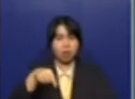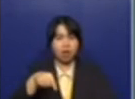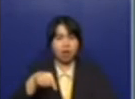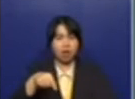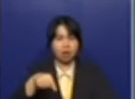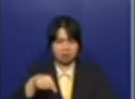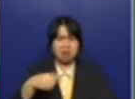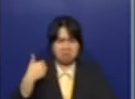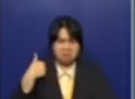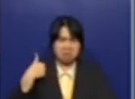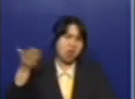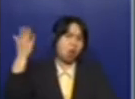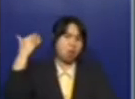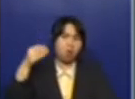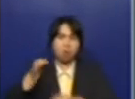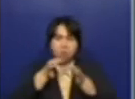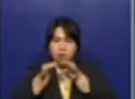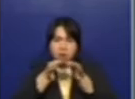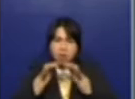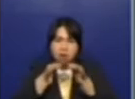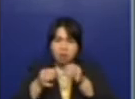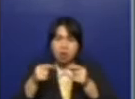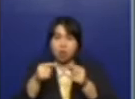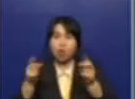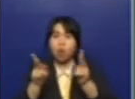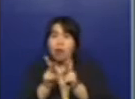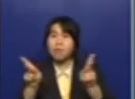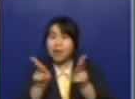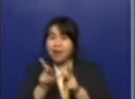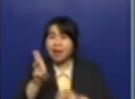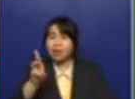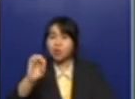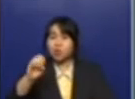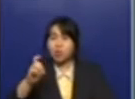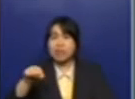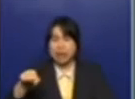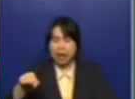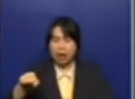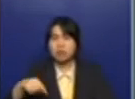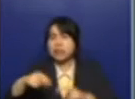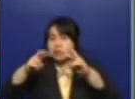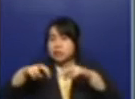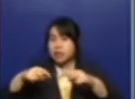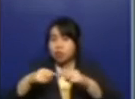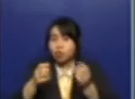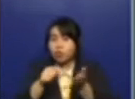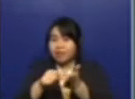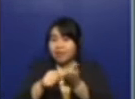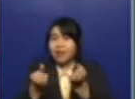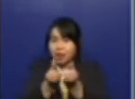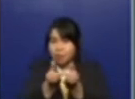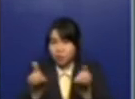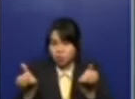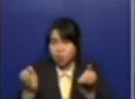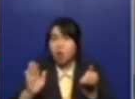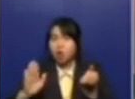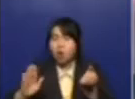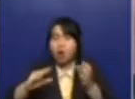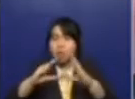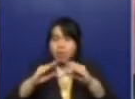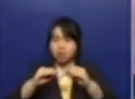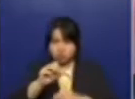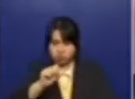ไปชี้แจงในคณะกรรมการวิสามัญศึกษาการแก้ไขรัฐธรรมนูญของสภาผู้แทนราษฎ